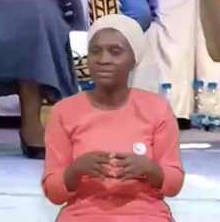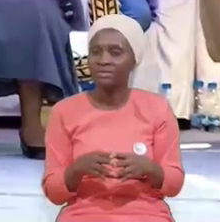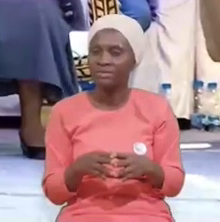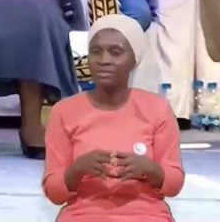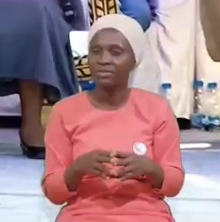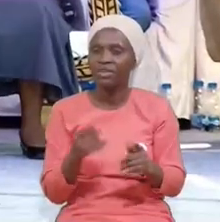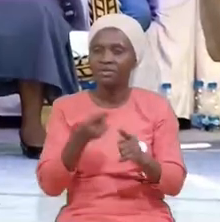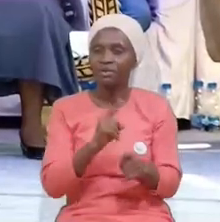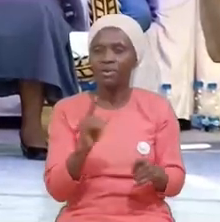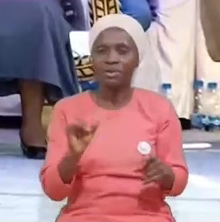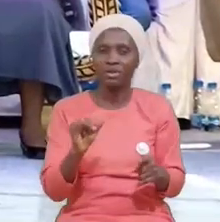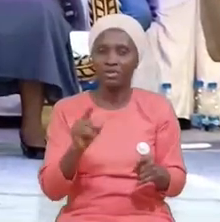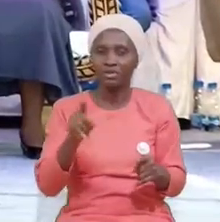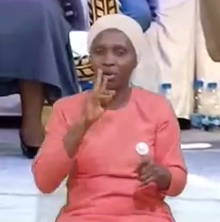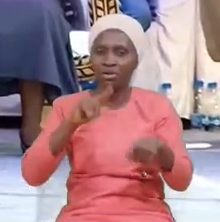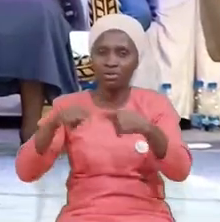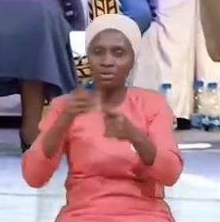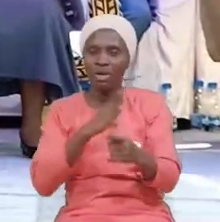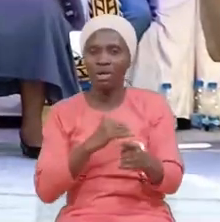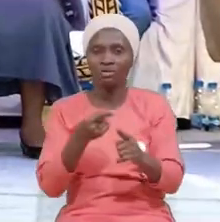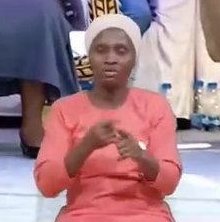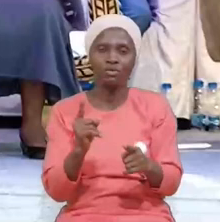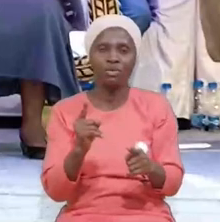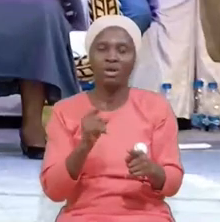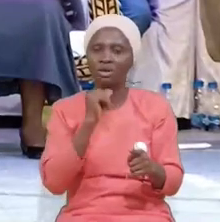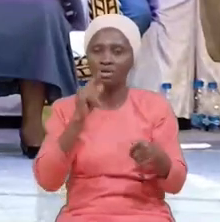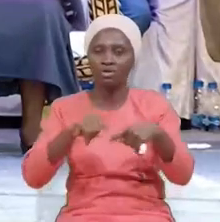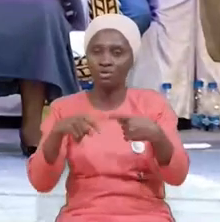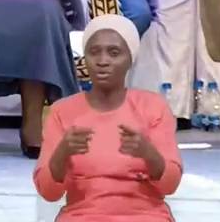et vous empêcher d'aller là où vous allez pour aller ailleurs.